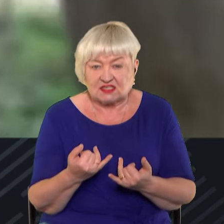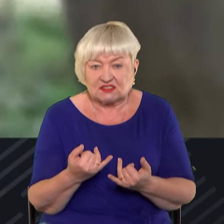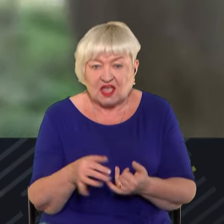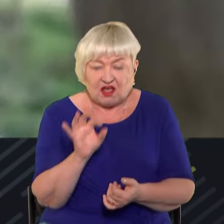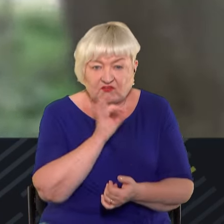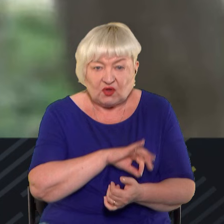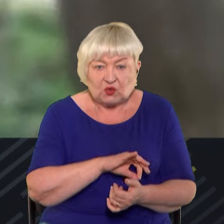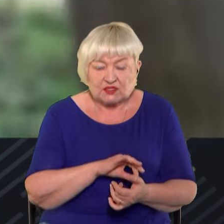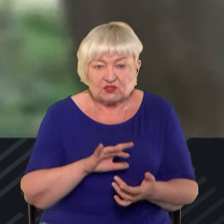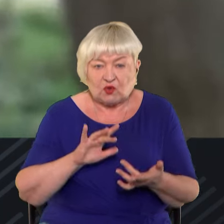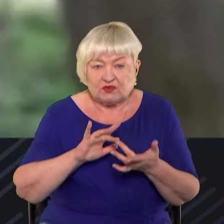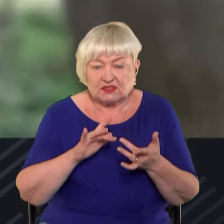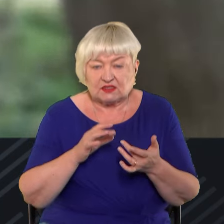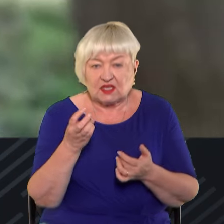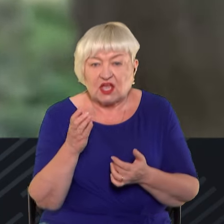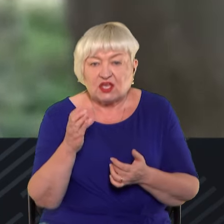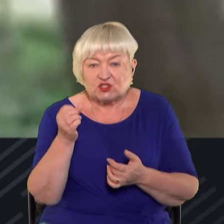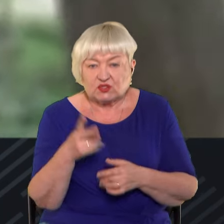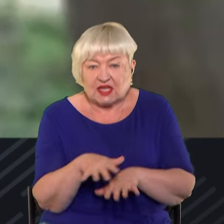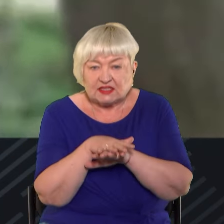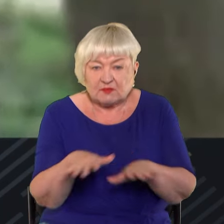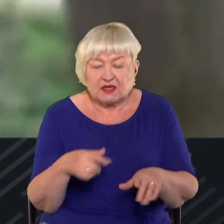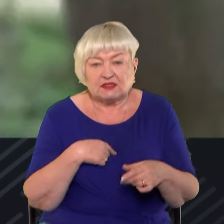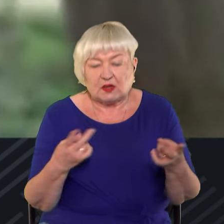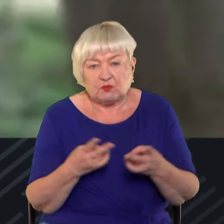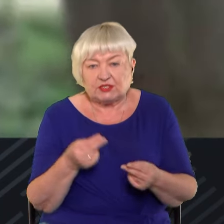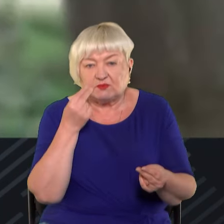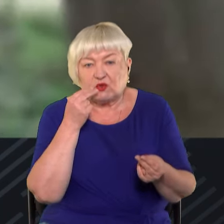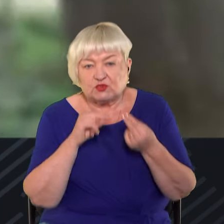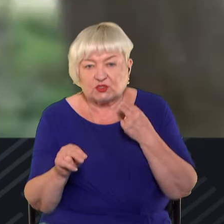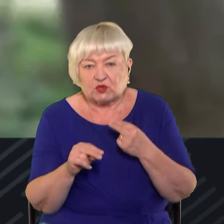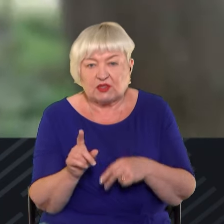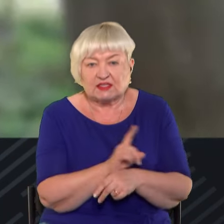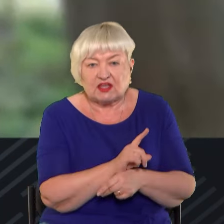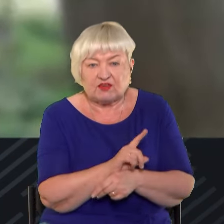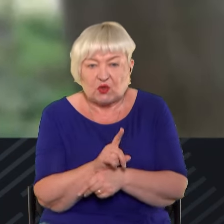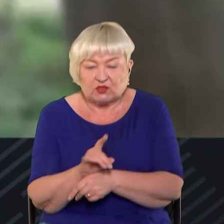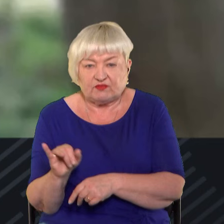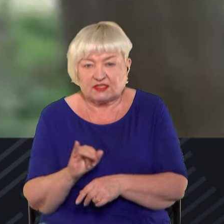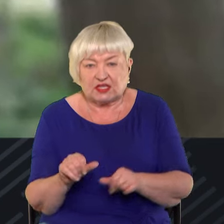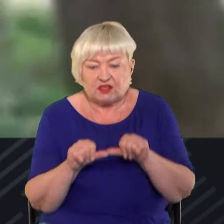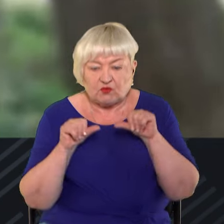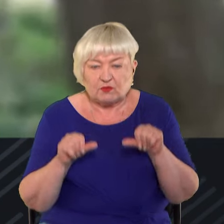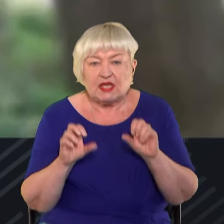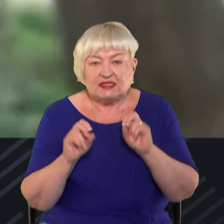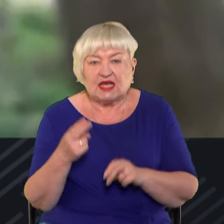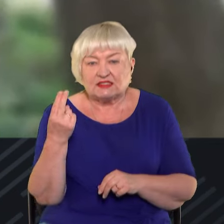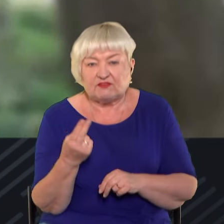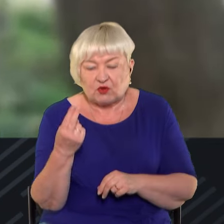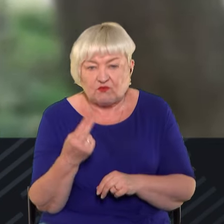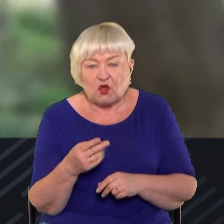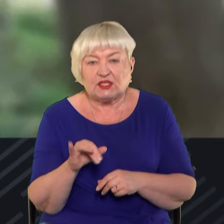цих злочинних дій, то нам потрібно досконалити регулювання. І в комітеті як цифрової трансформації, так